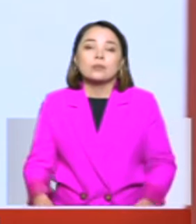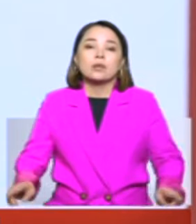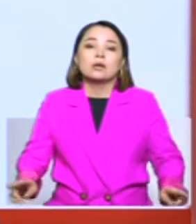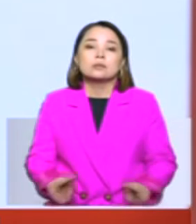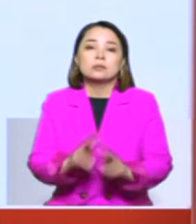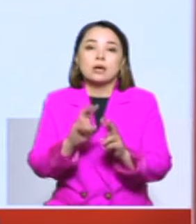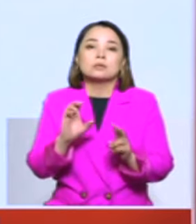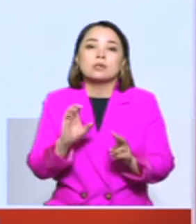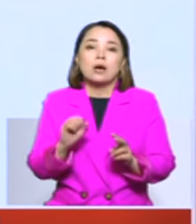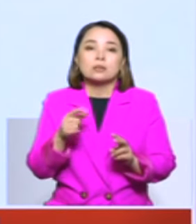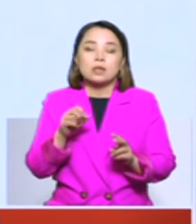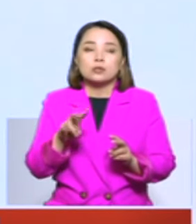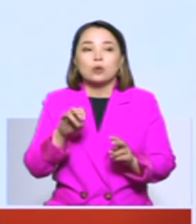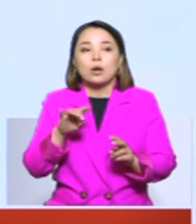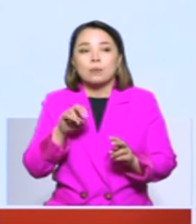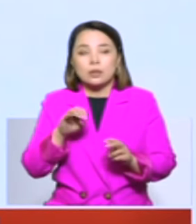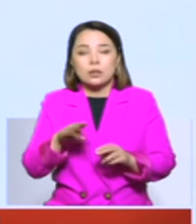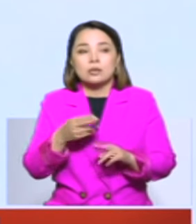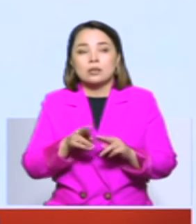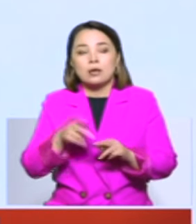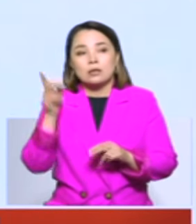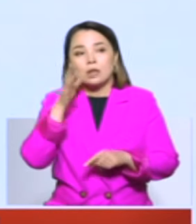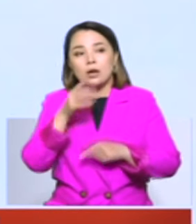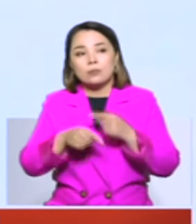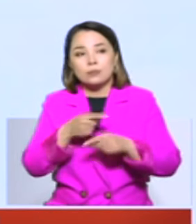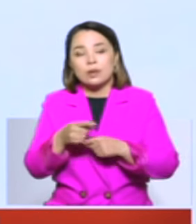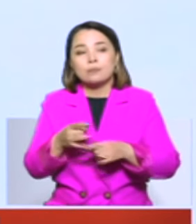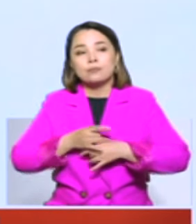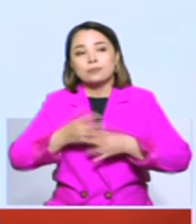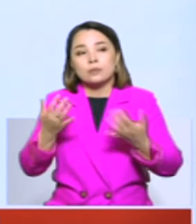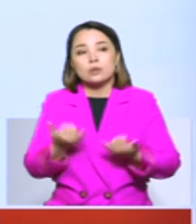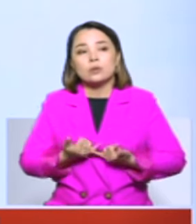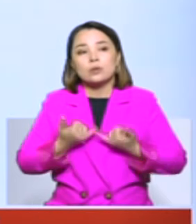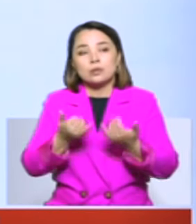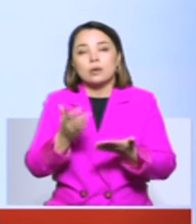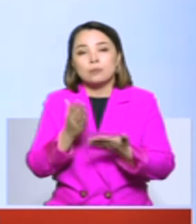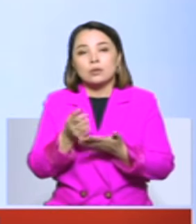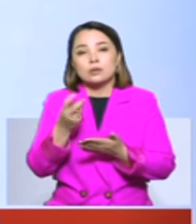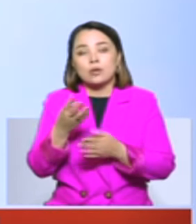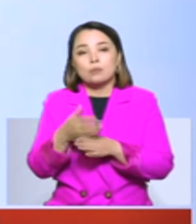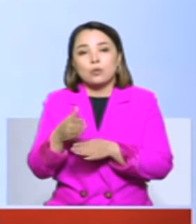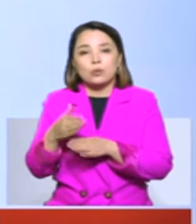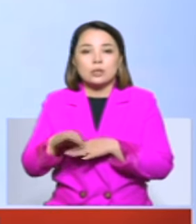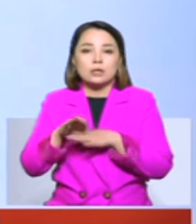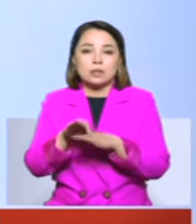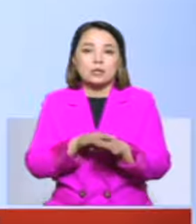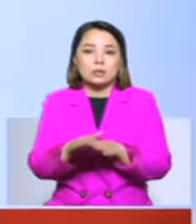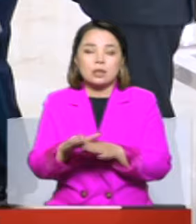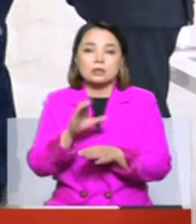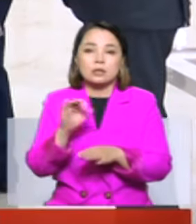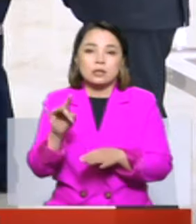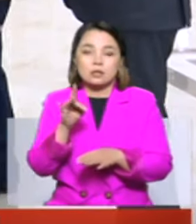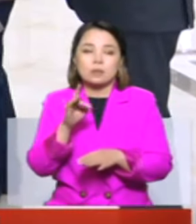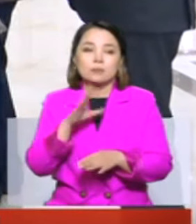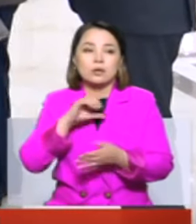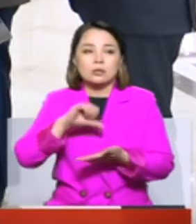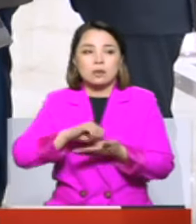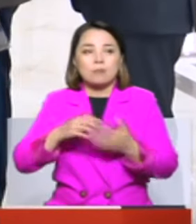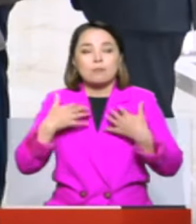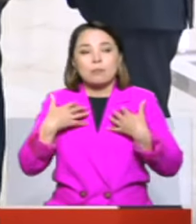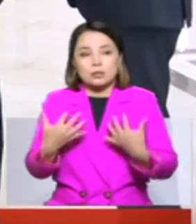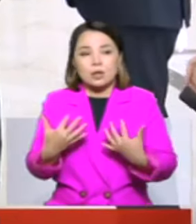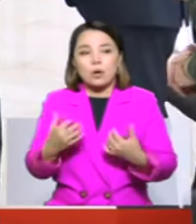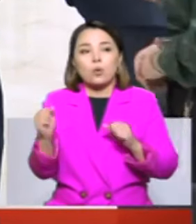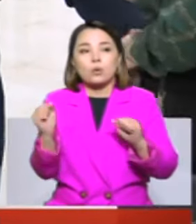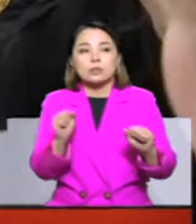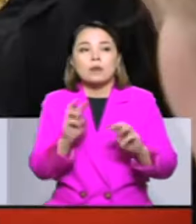Астанада Сағадат Нұрмағамбетовтың ғасырлық мерейтойына орай симпозиум өтті. Шара бірнеше бөлімнен тұрады. Кеңес одағының батыры, Қазақстанның бірінші